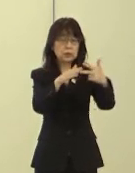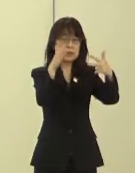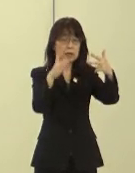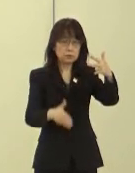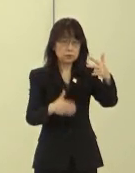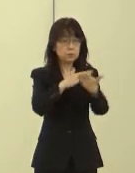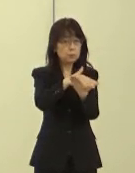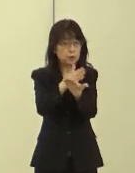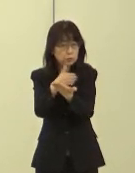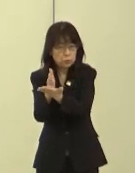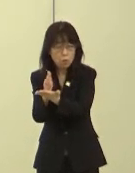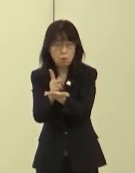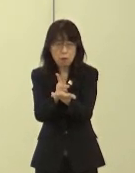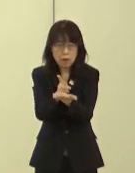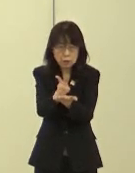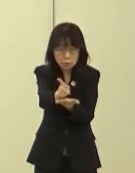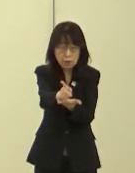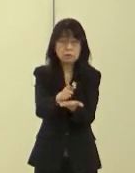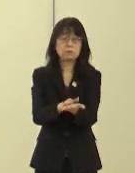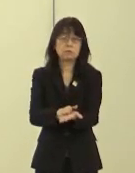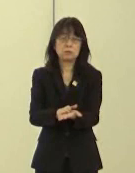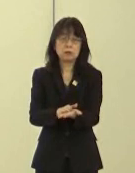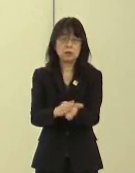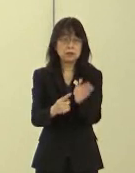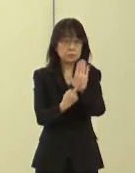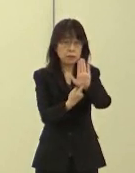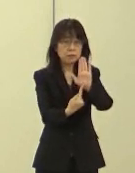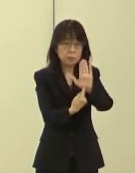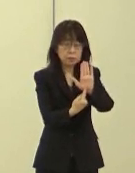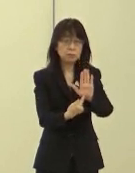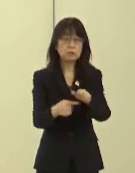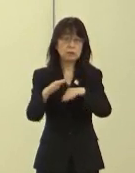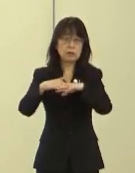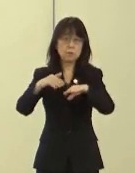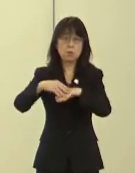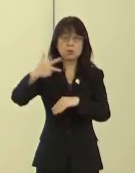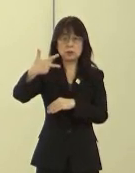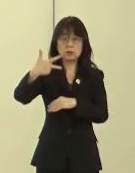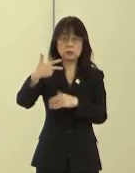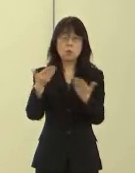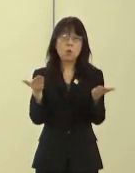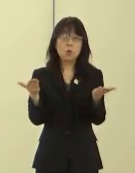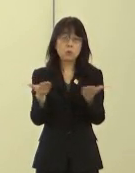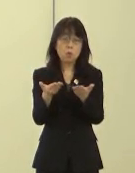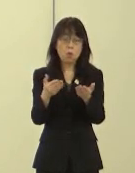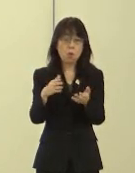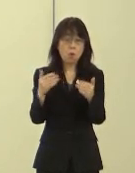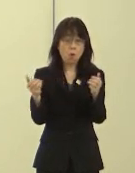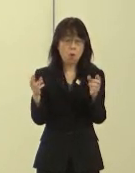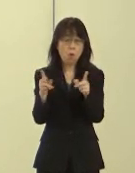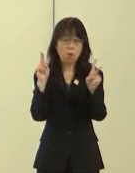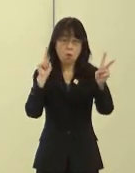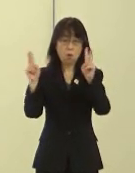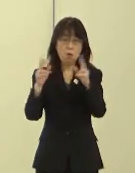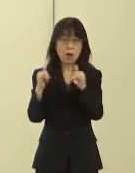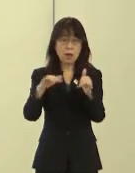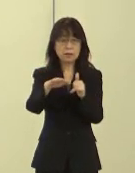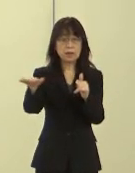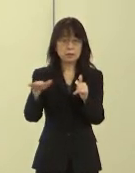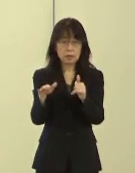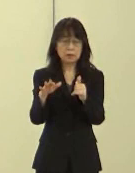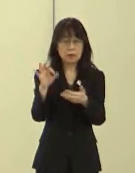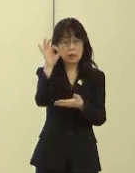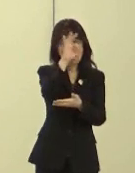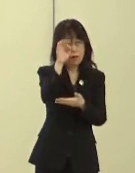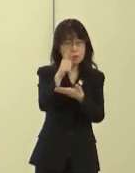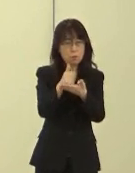ラインというものを示してございます。札幌市の方も各業界団体あるいは観光庁が作成をしており